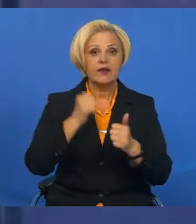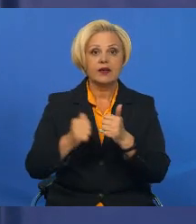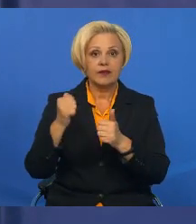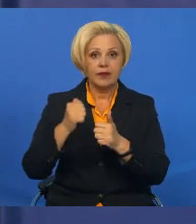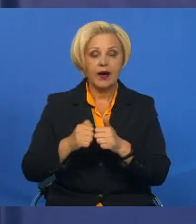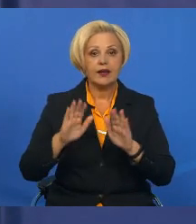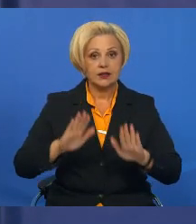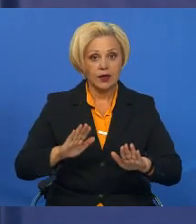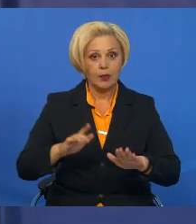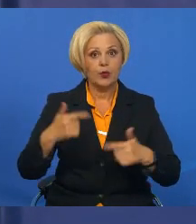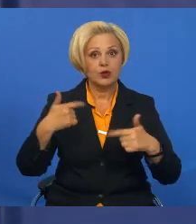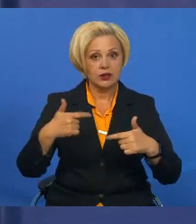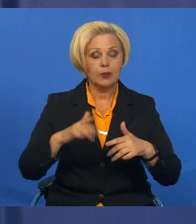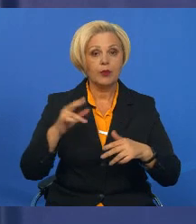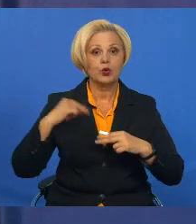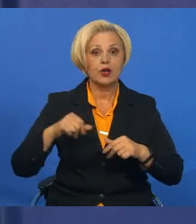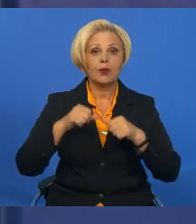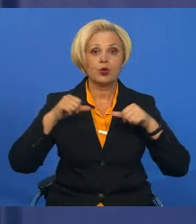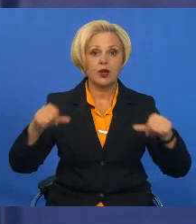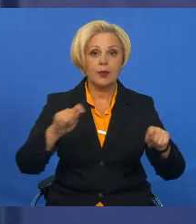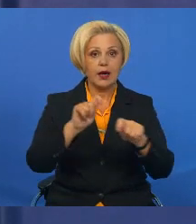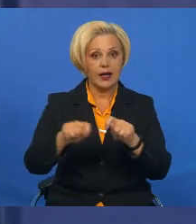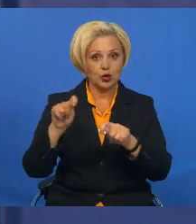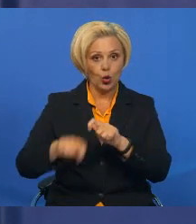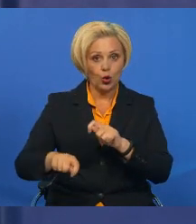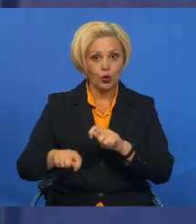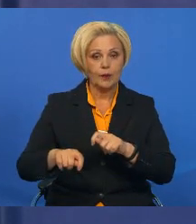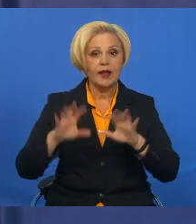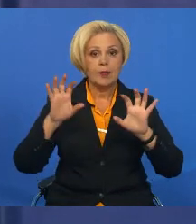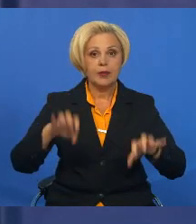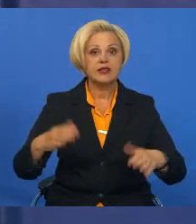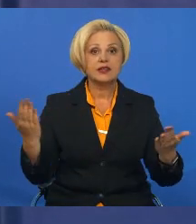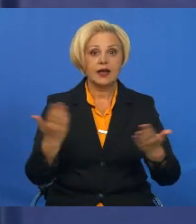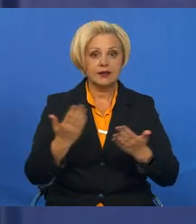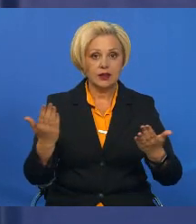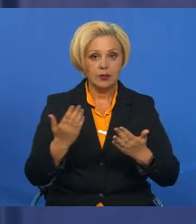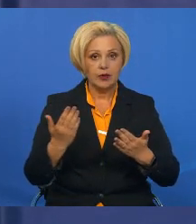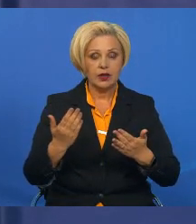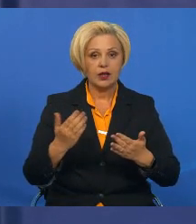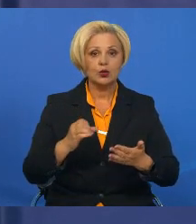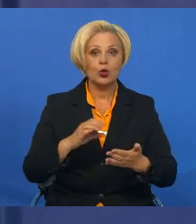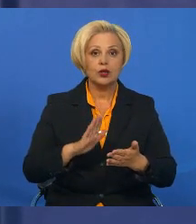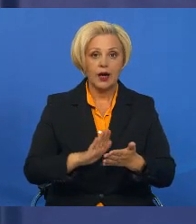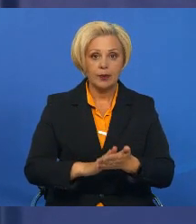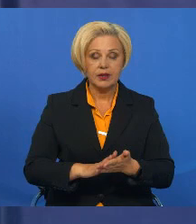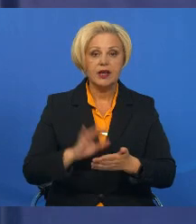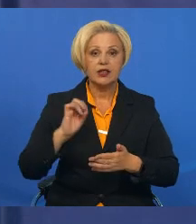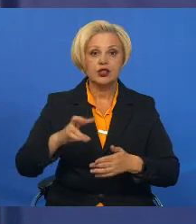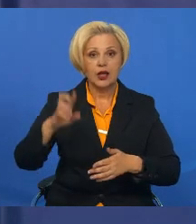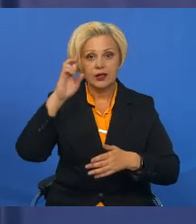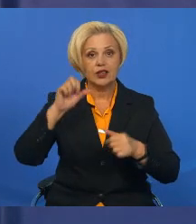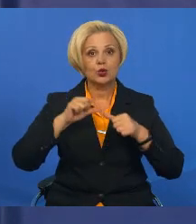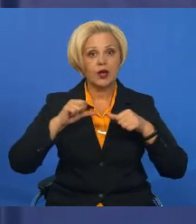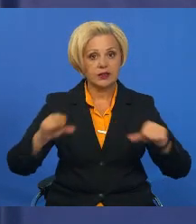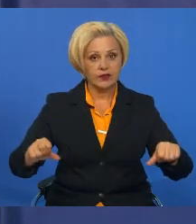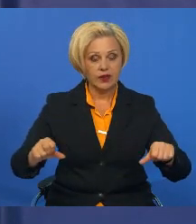пункте централизованного тестирования будет работать комиссия по контролю, председателями которой, значит, определены члены государственной